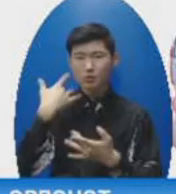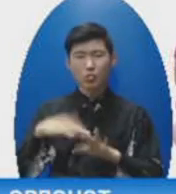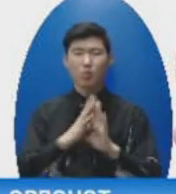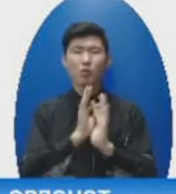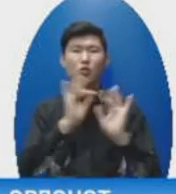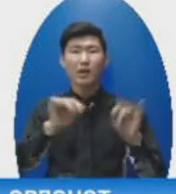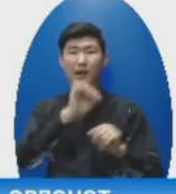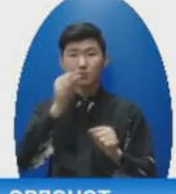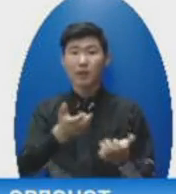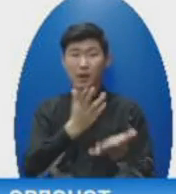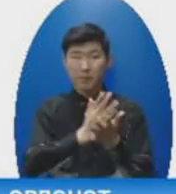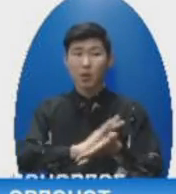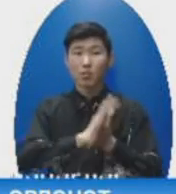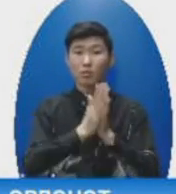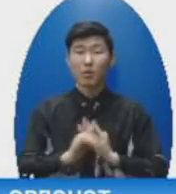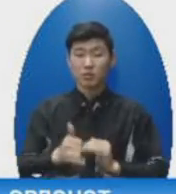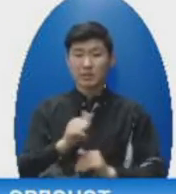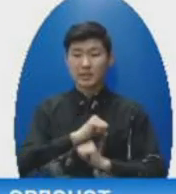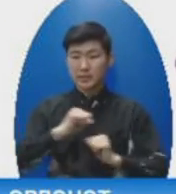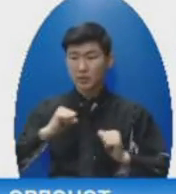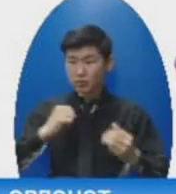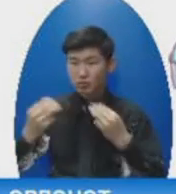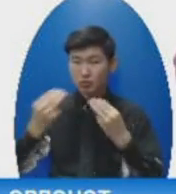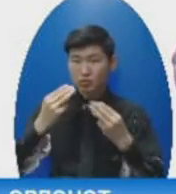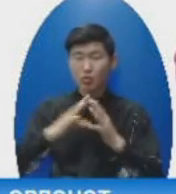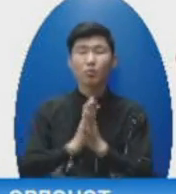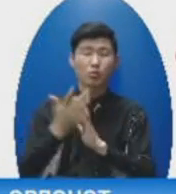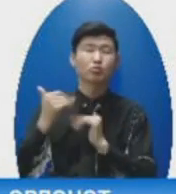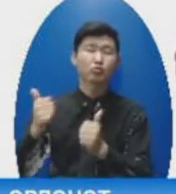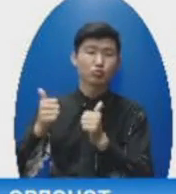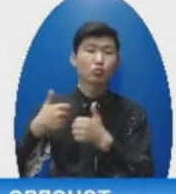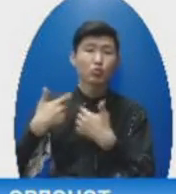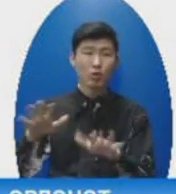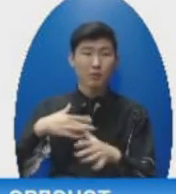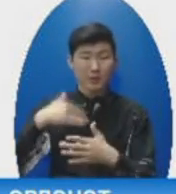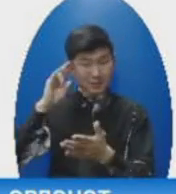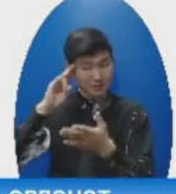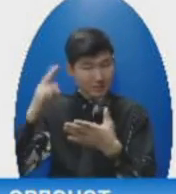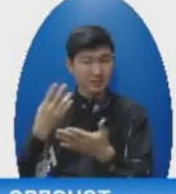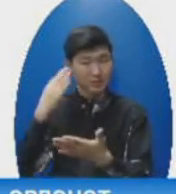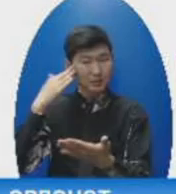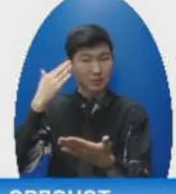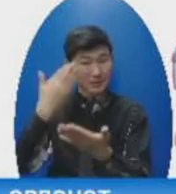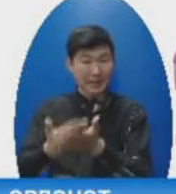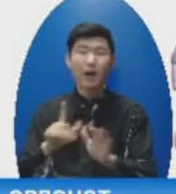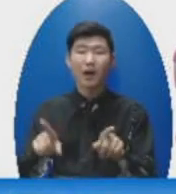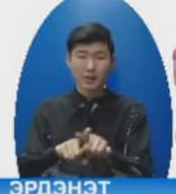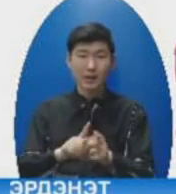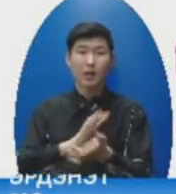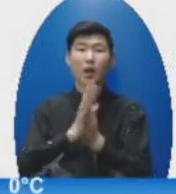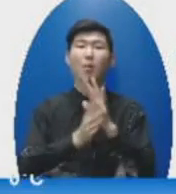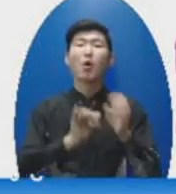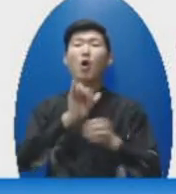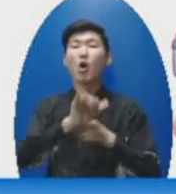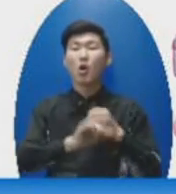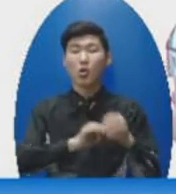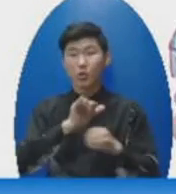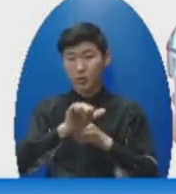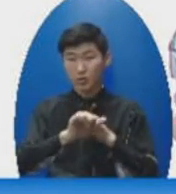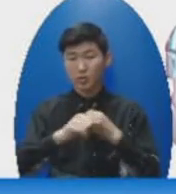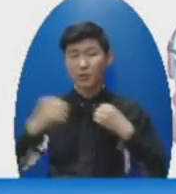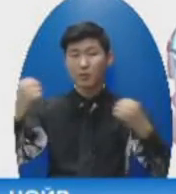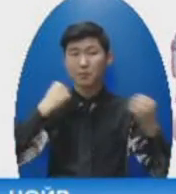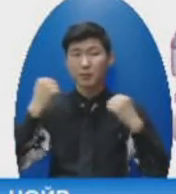гарч байгаа учраас иргэд ингэж хөнгөжлөх нь ингэж үзэх нь аргагүй. Энтэй санал нэг байгаа. А гэтэл бол олон улсад энэ биеийн тамир спортыг дэлхийн